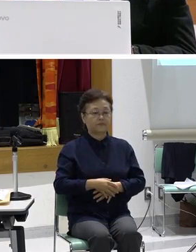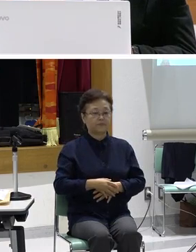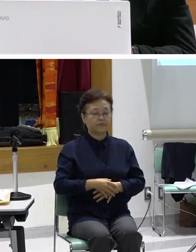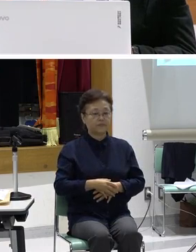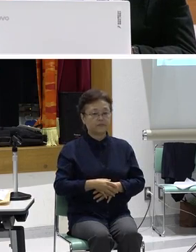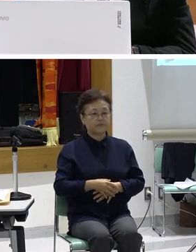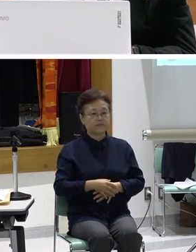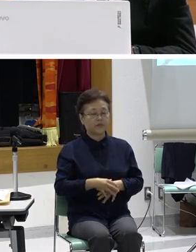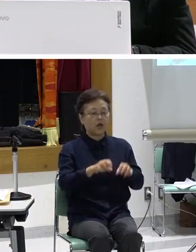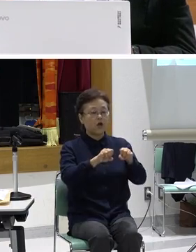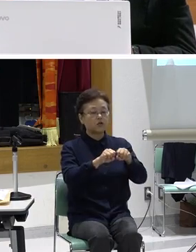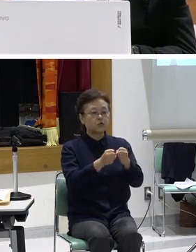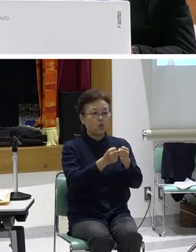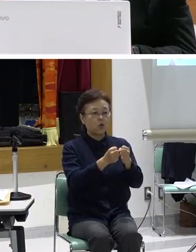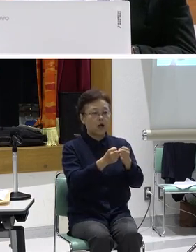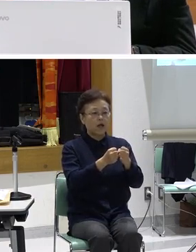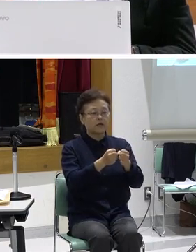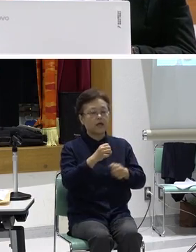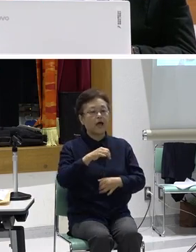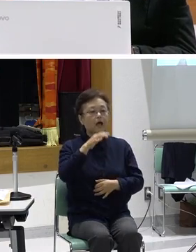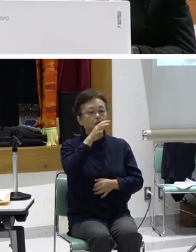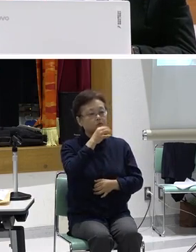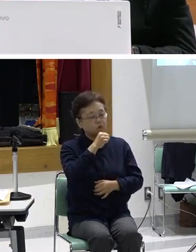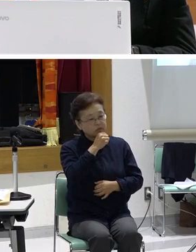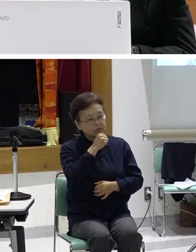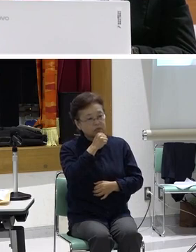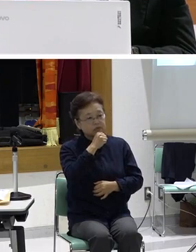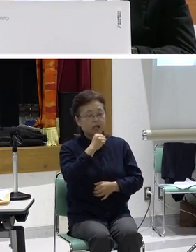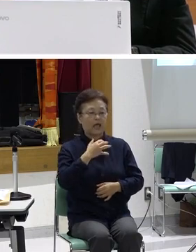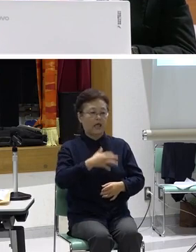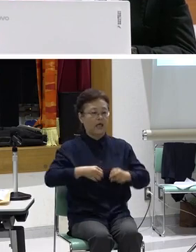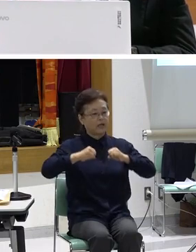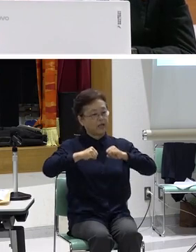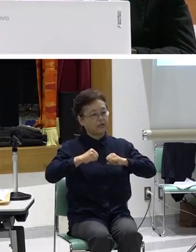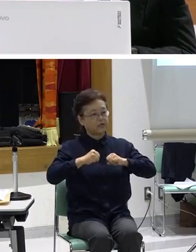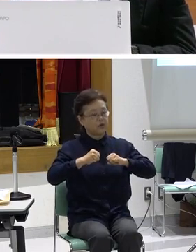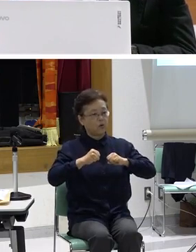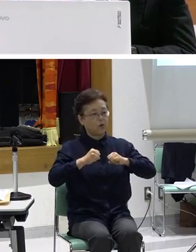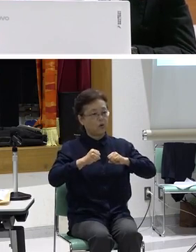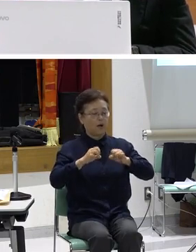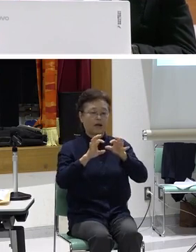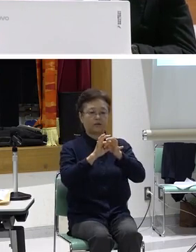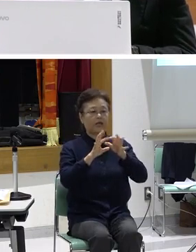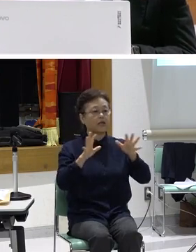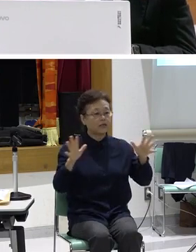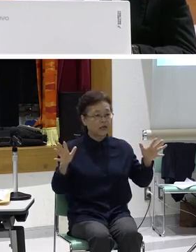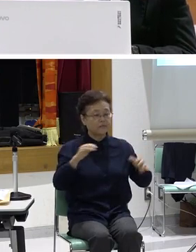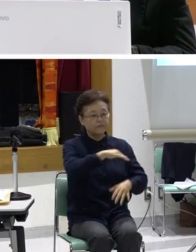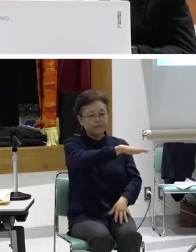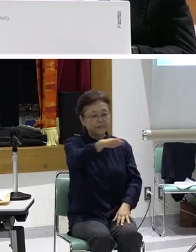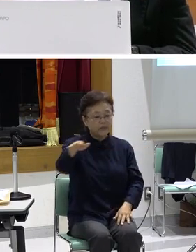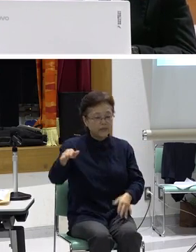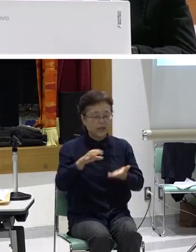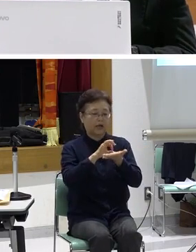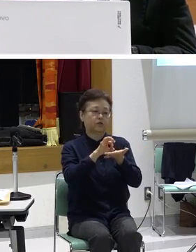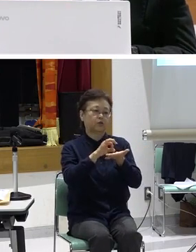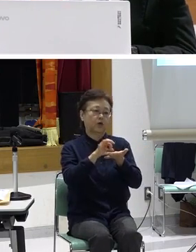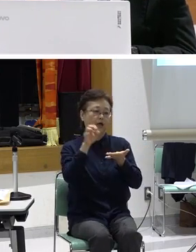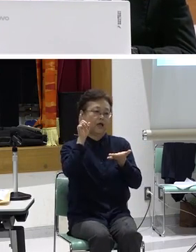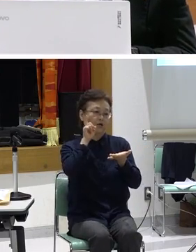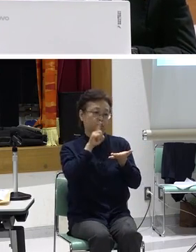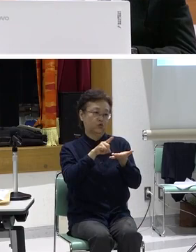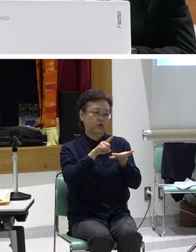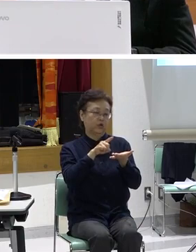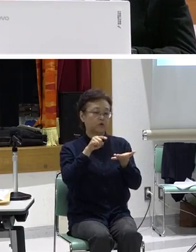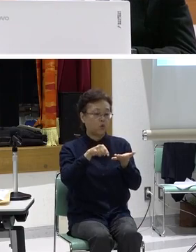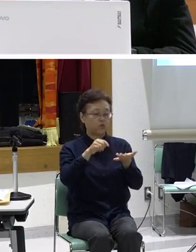その障害や高齢、健常、区別なしに全ての人が使いやすいようにっていう、そのデ